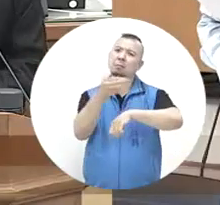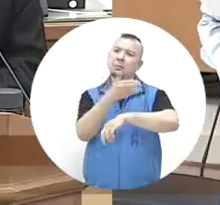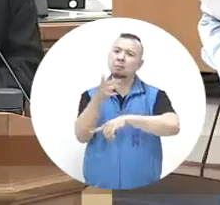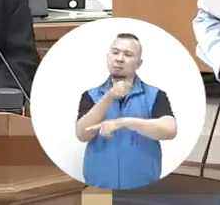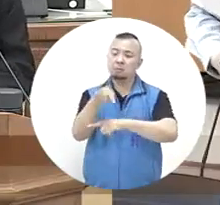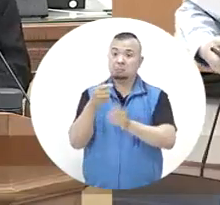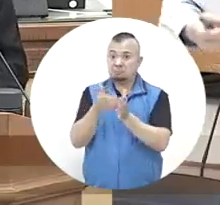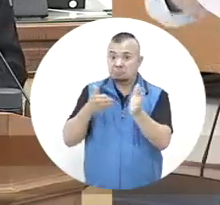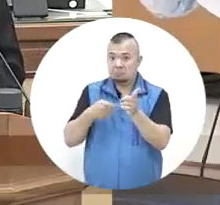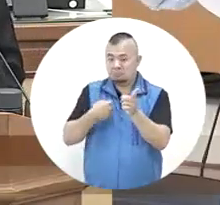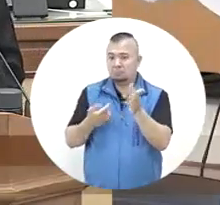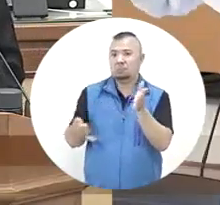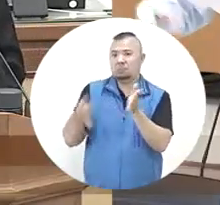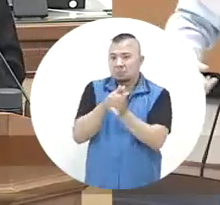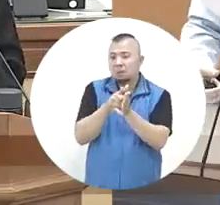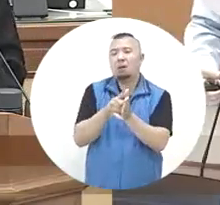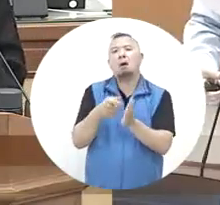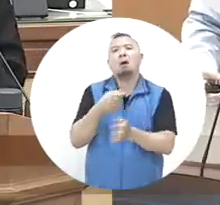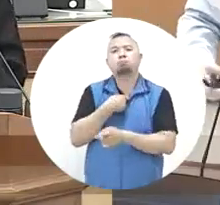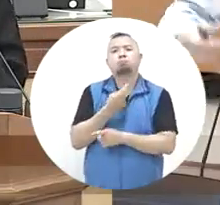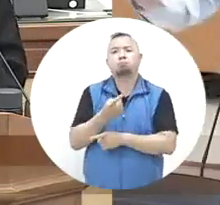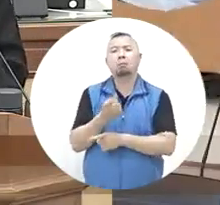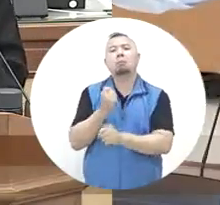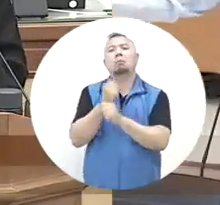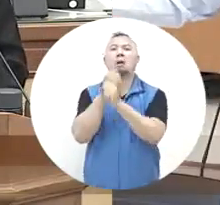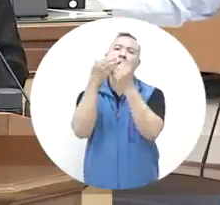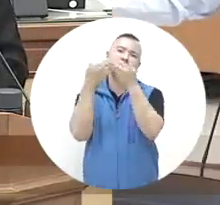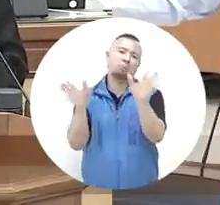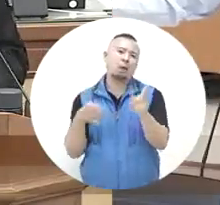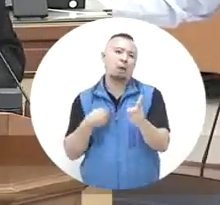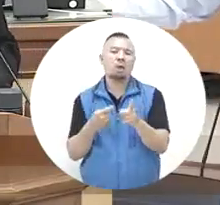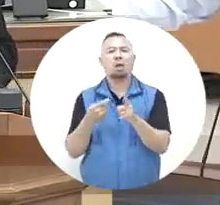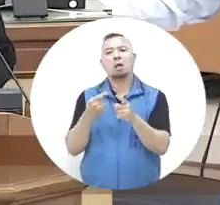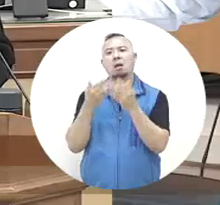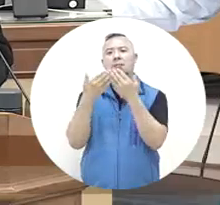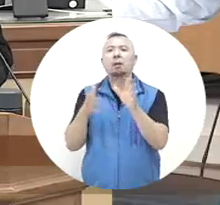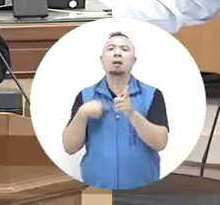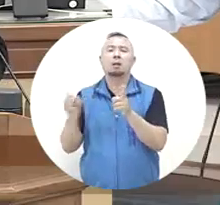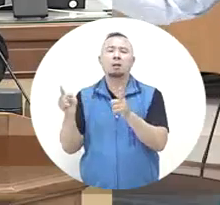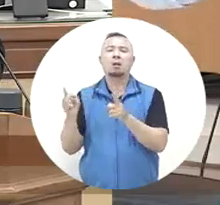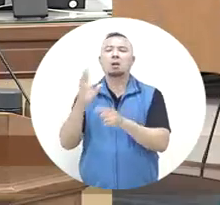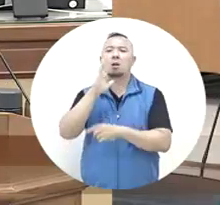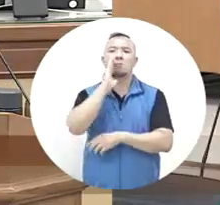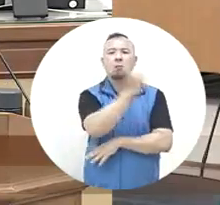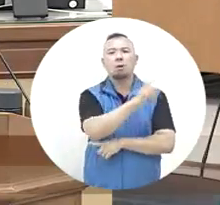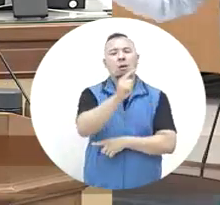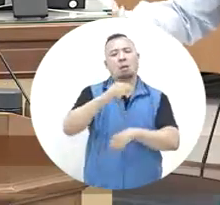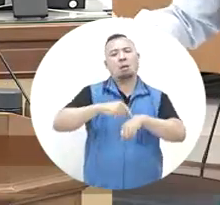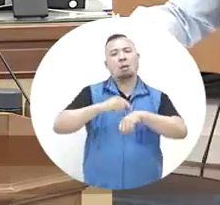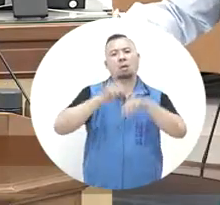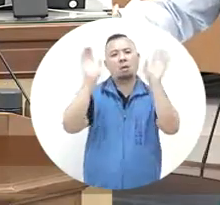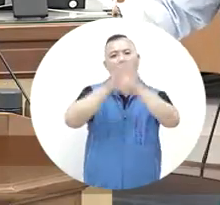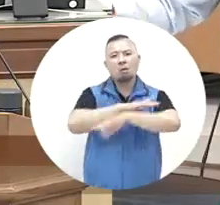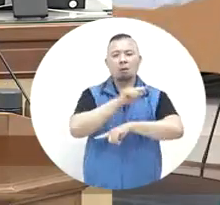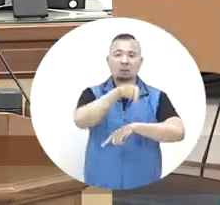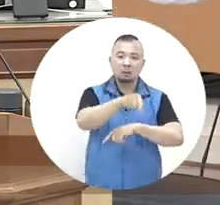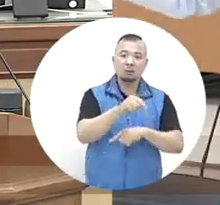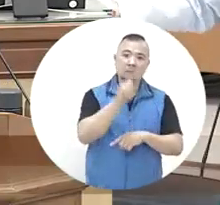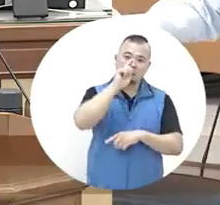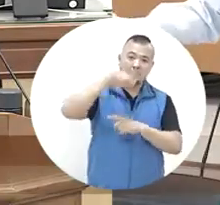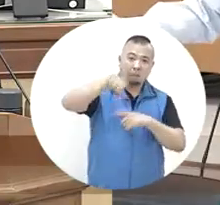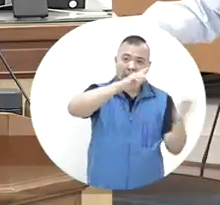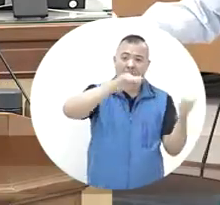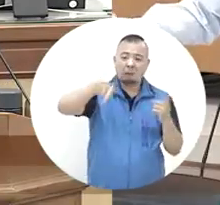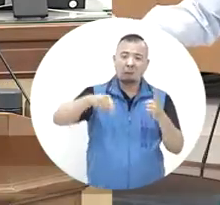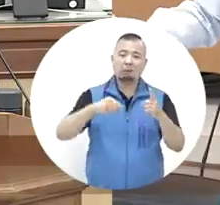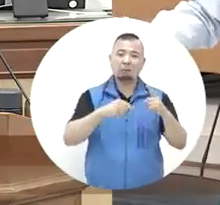这样子齁，哦。啊晚上又很晚回来，那清洁队是五点才开始收垃圾，那他们五点才下班，那回到家都